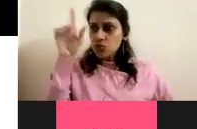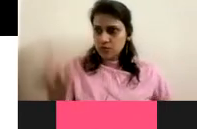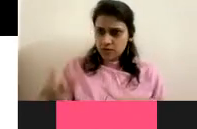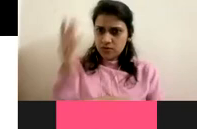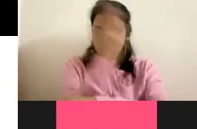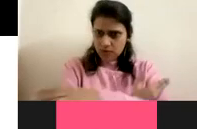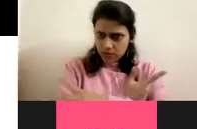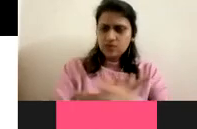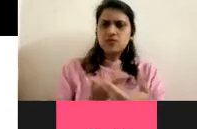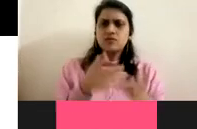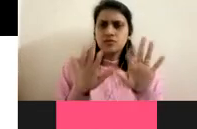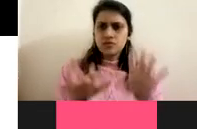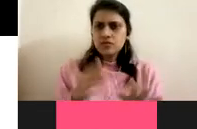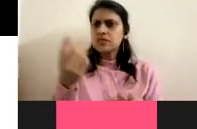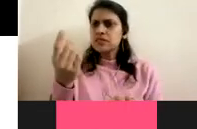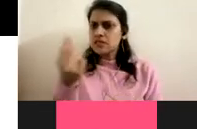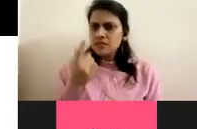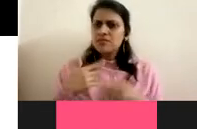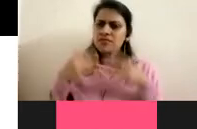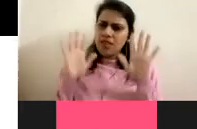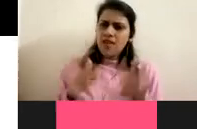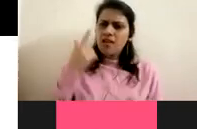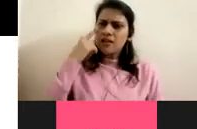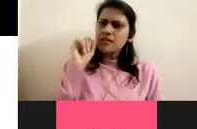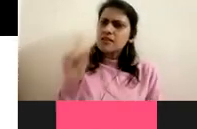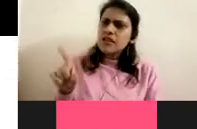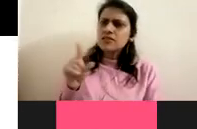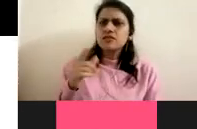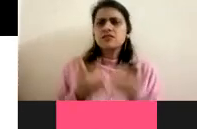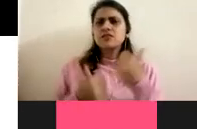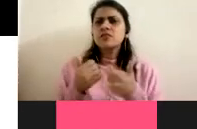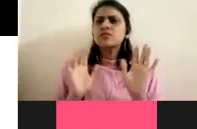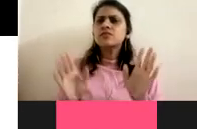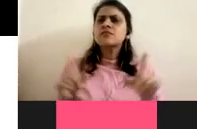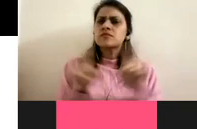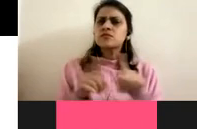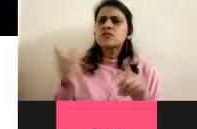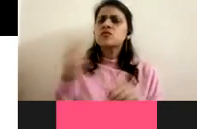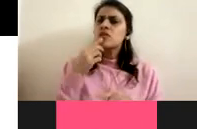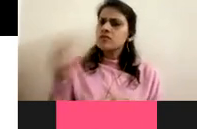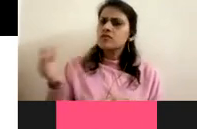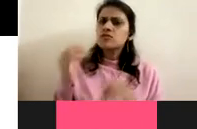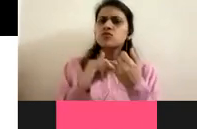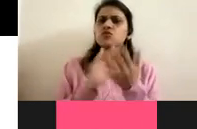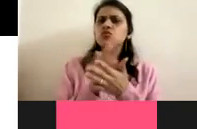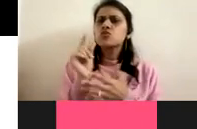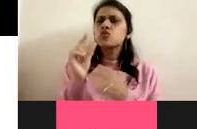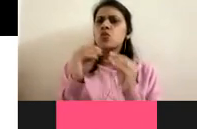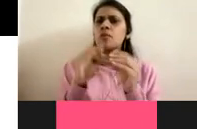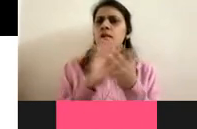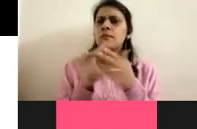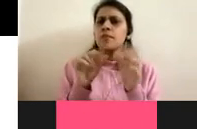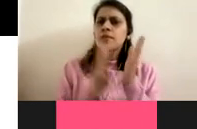इतना एक्यूरेसी इतना स्पीड, हमारे पास स्टैंडर्ड टाइपिंग टेस्ट है, हम सबको देते हैं। तो आप पूछिए शुभम को टाइपिंग टेस्ट ले सकता है कि